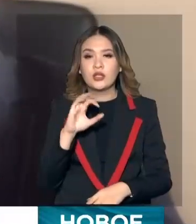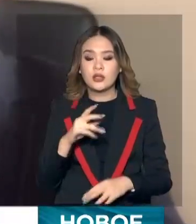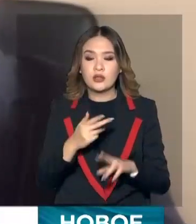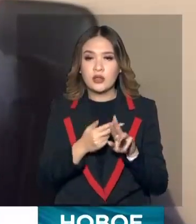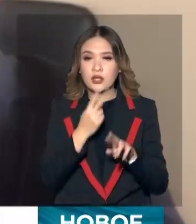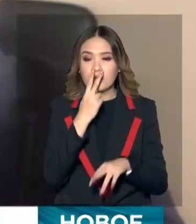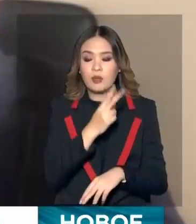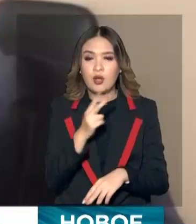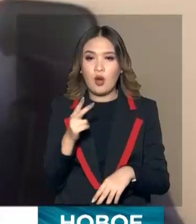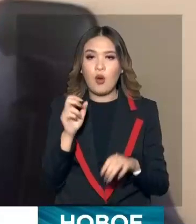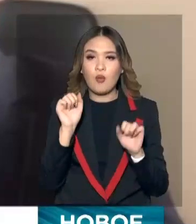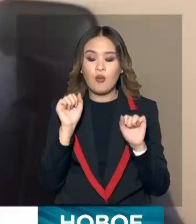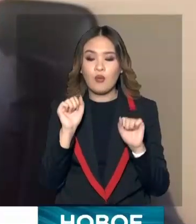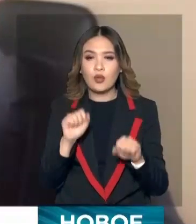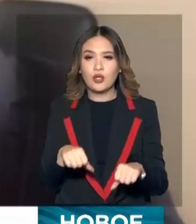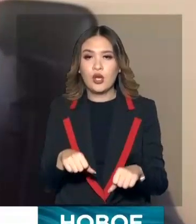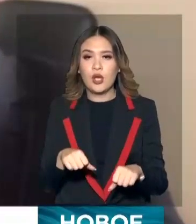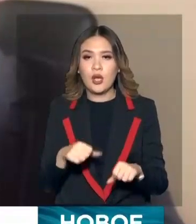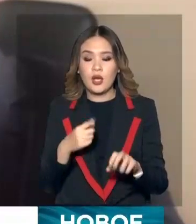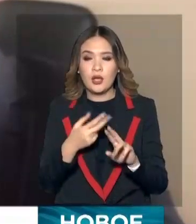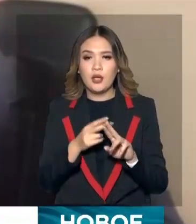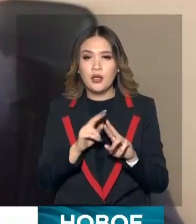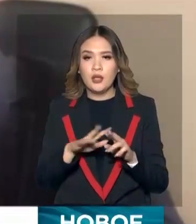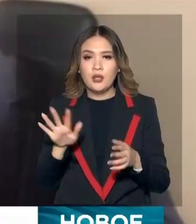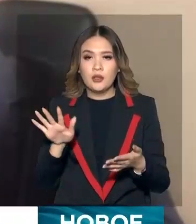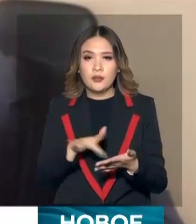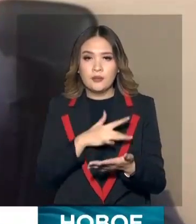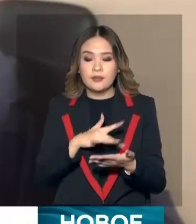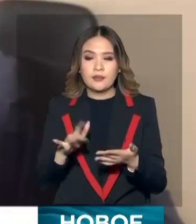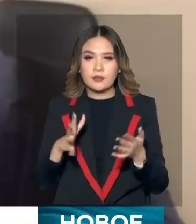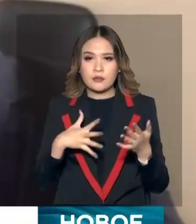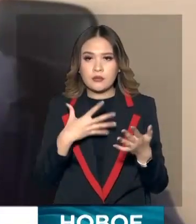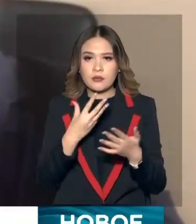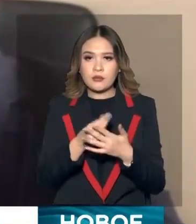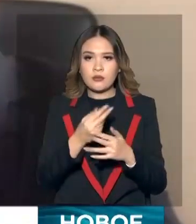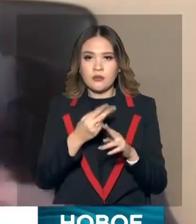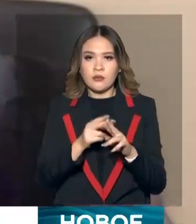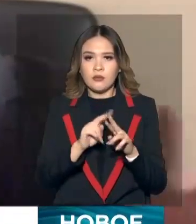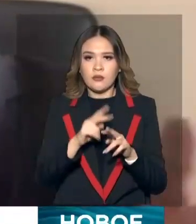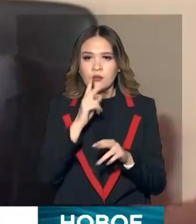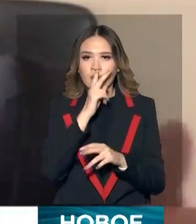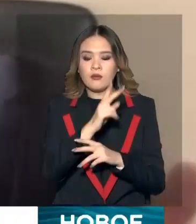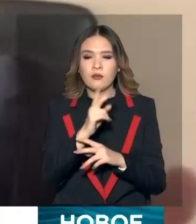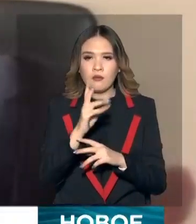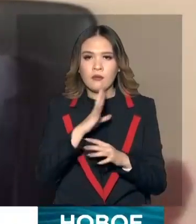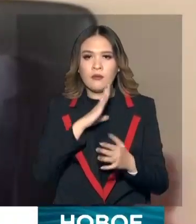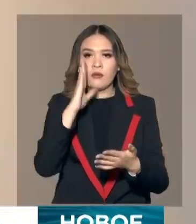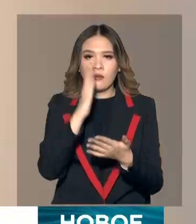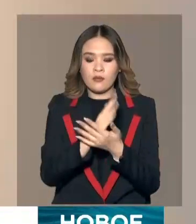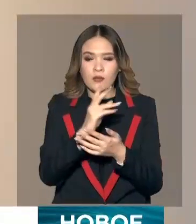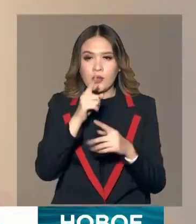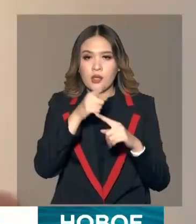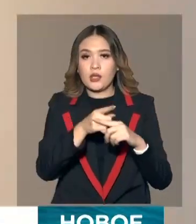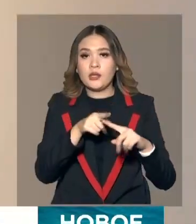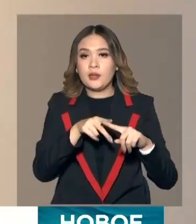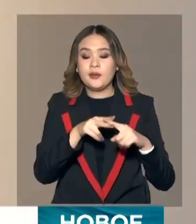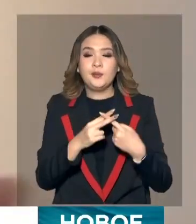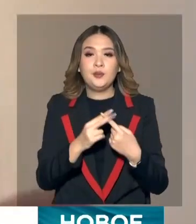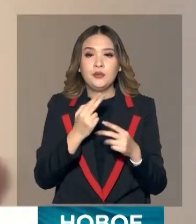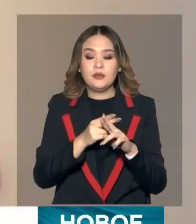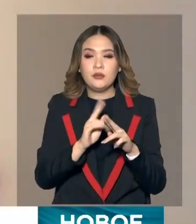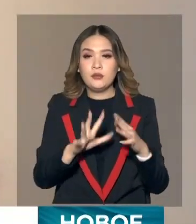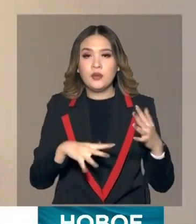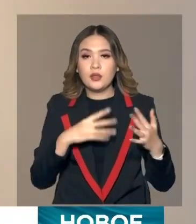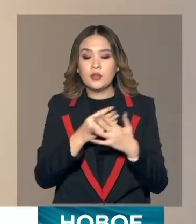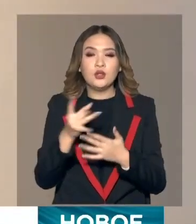то, конечно же, это бюджетные средства здесь значительные. То есть часть, которая выделяется средств